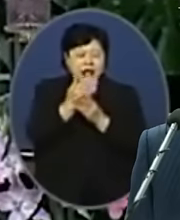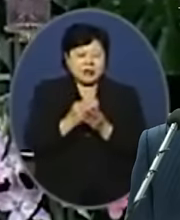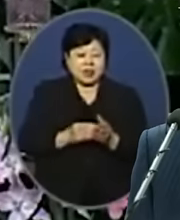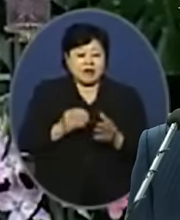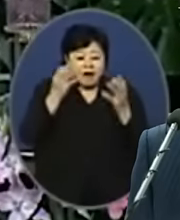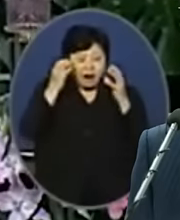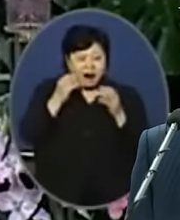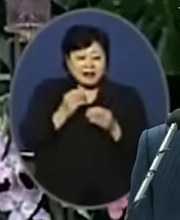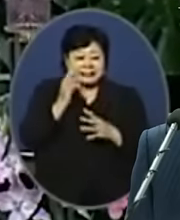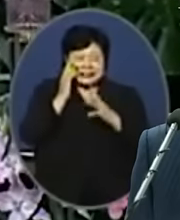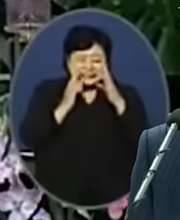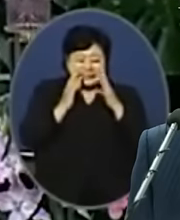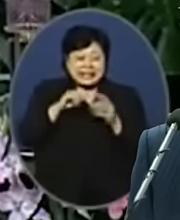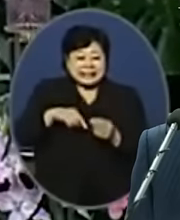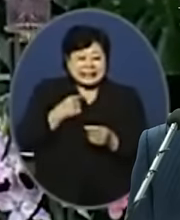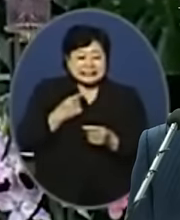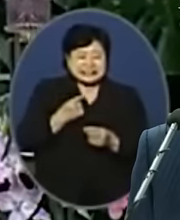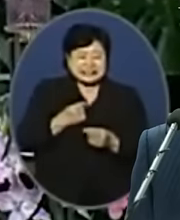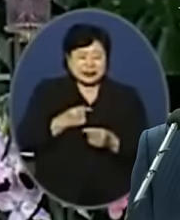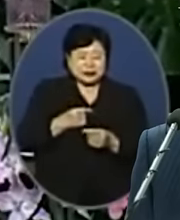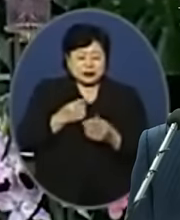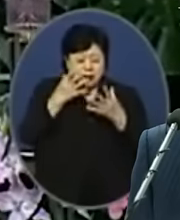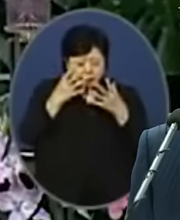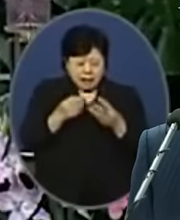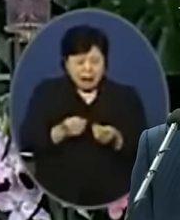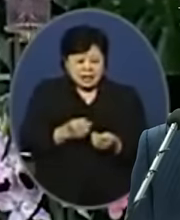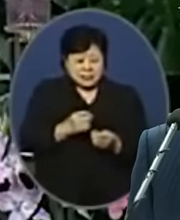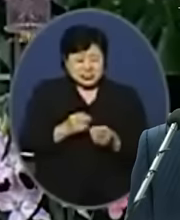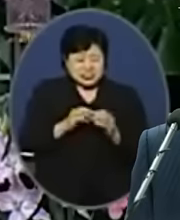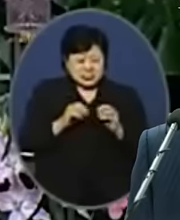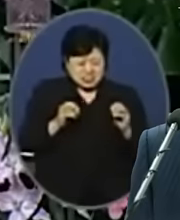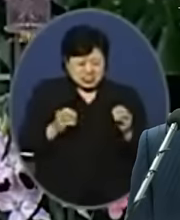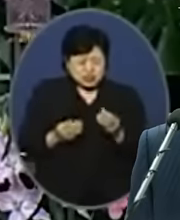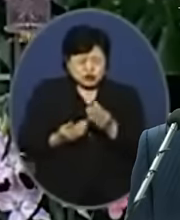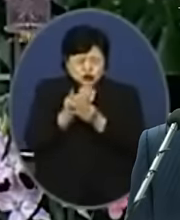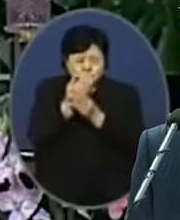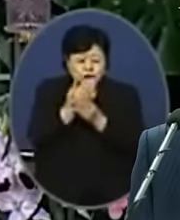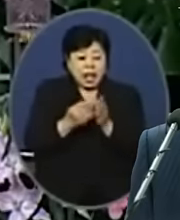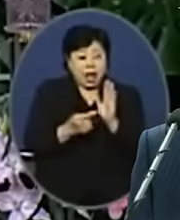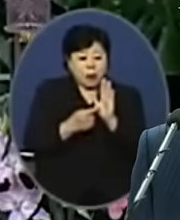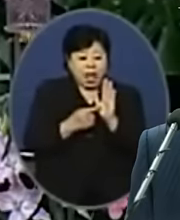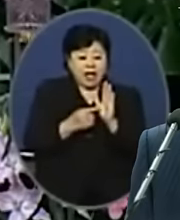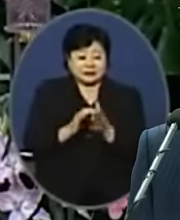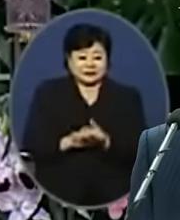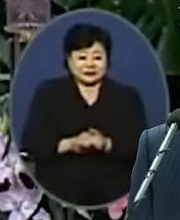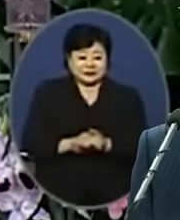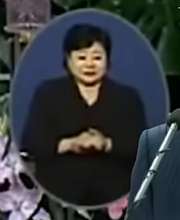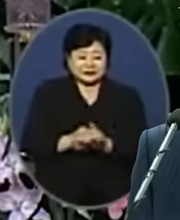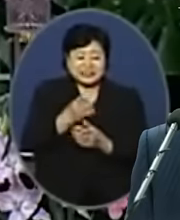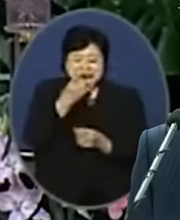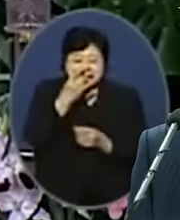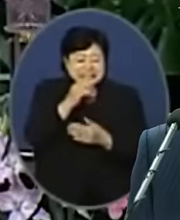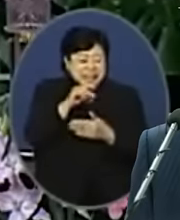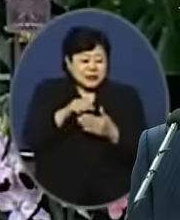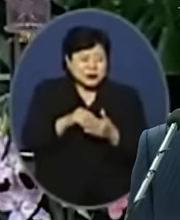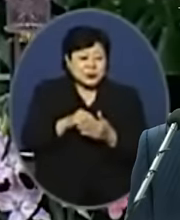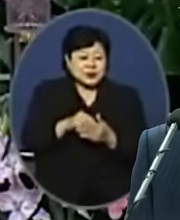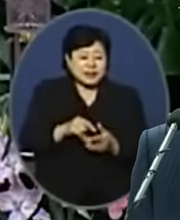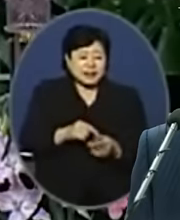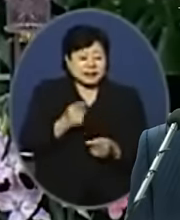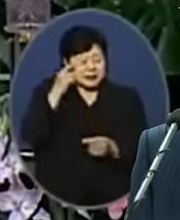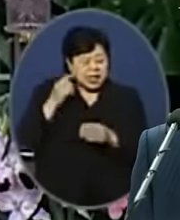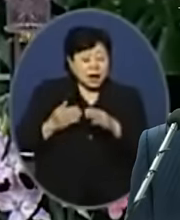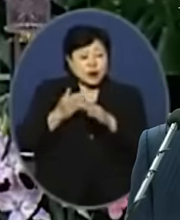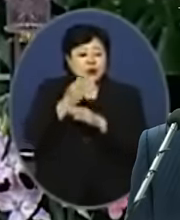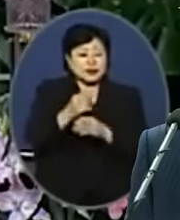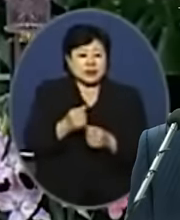또 어린 삭들이 자신의 몇백 배 되는 흙더미를 뚫고 땅 밖으로 솟아오르는 것입니다. 그야말로 씨앗 속에는 상상하기